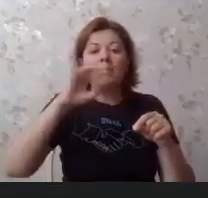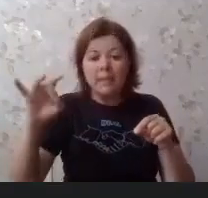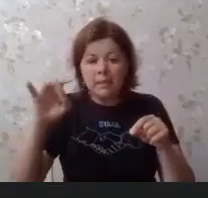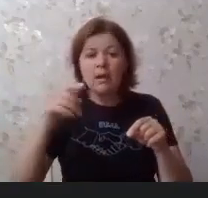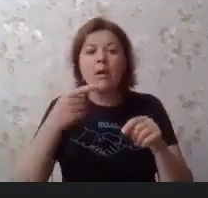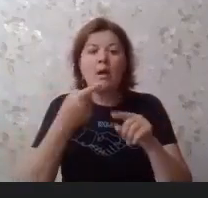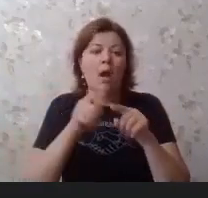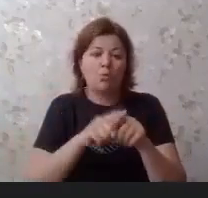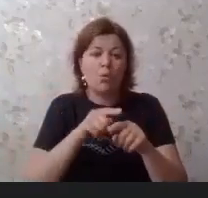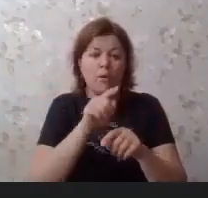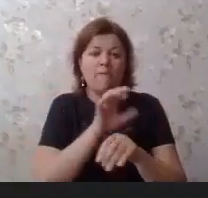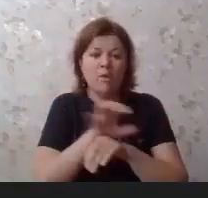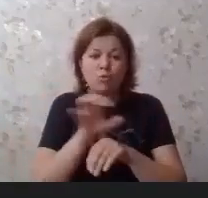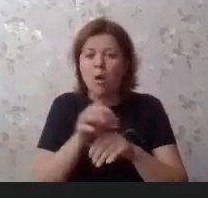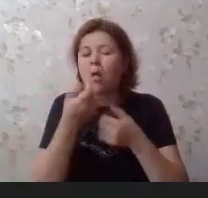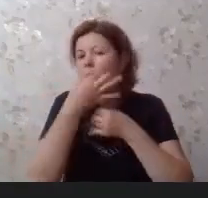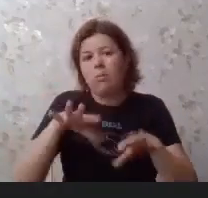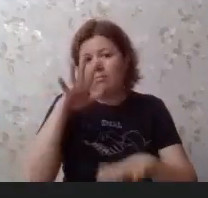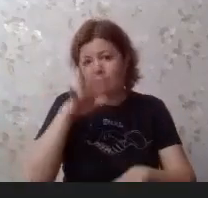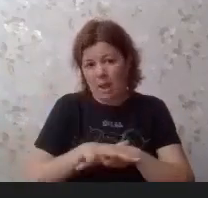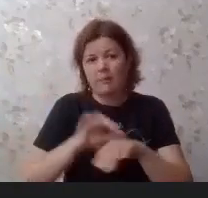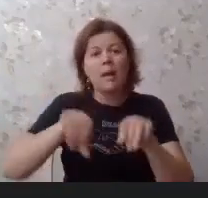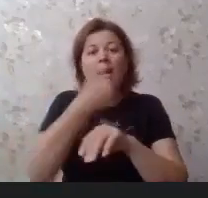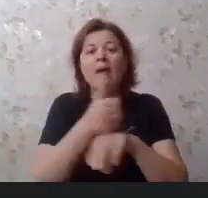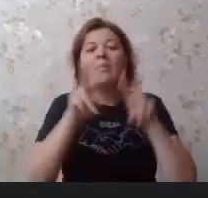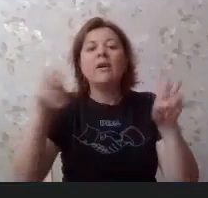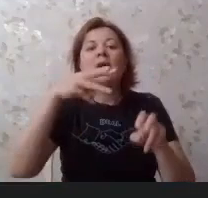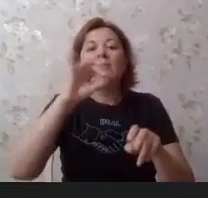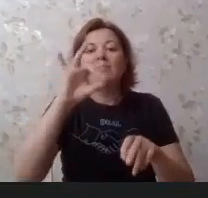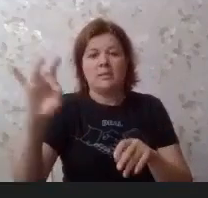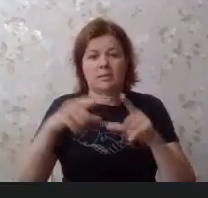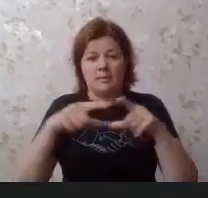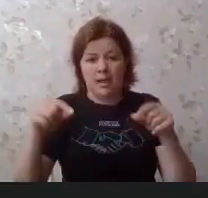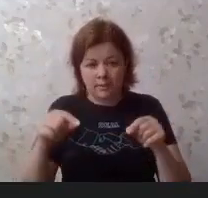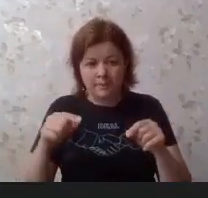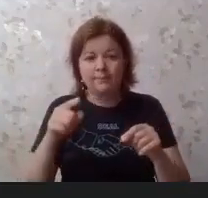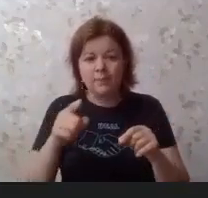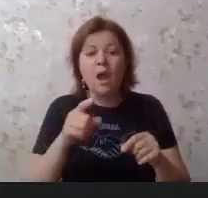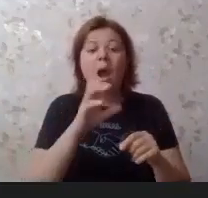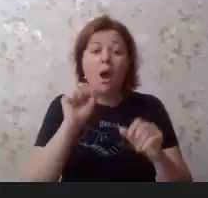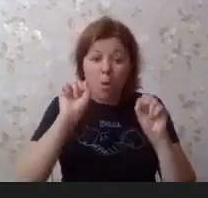дома, это через портал госуслуг. Здесь нужно заявление и номер карты МИР.